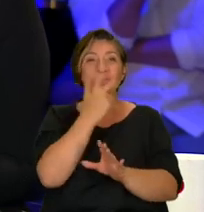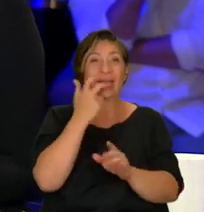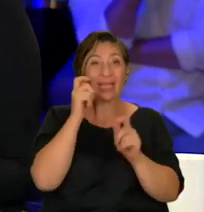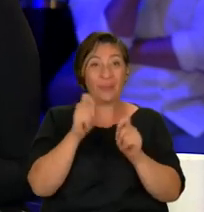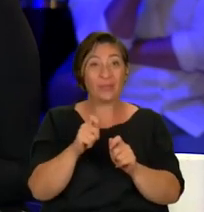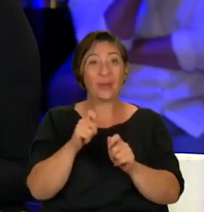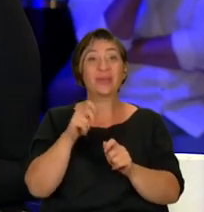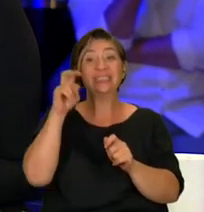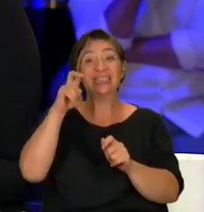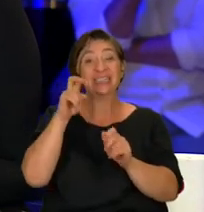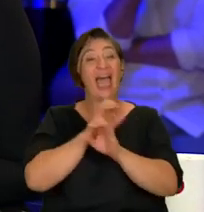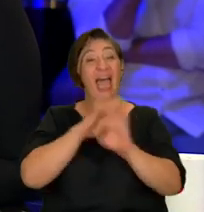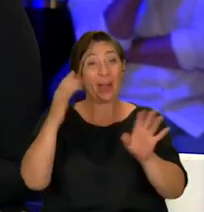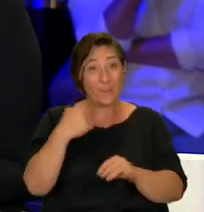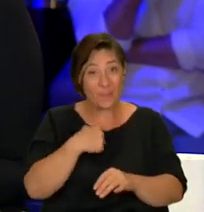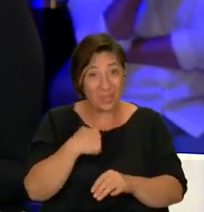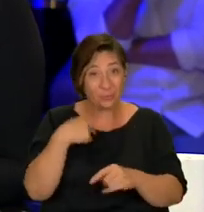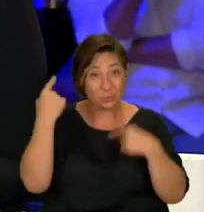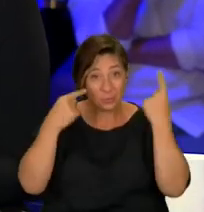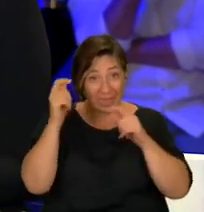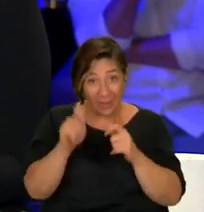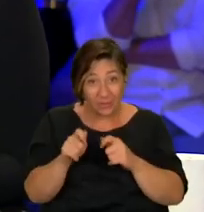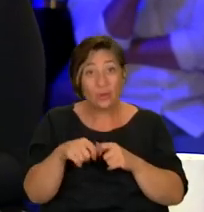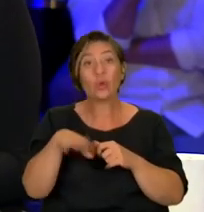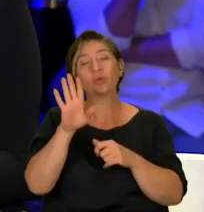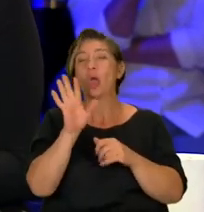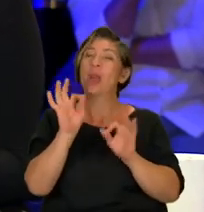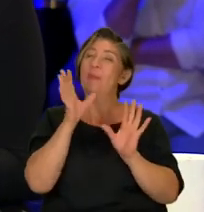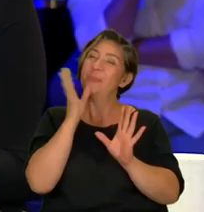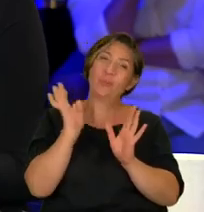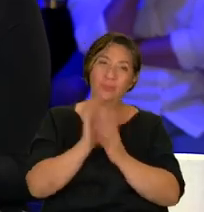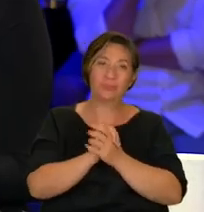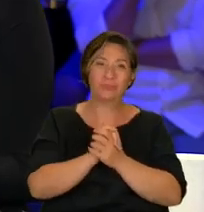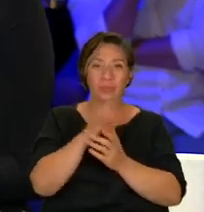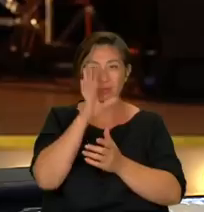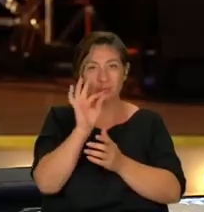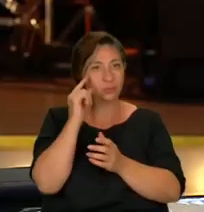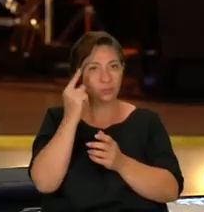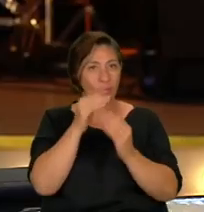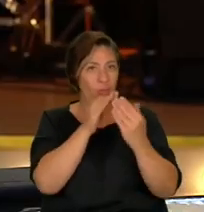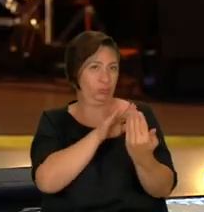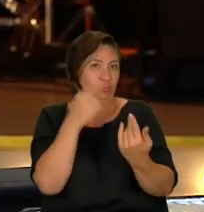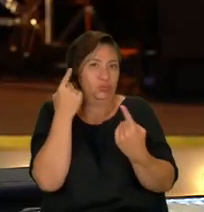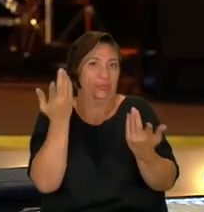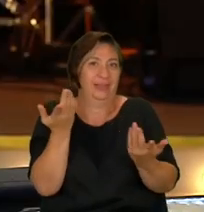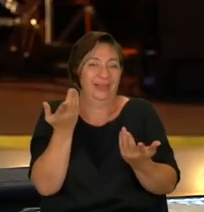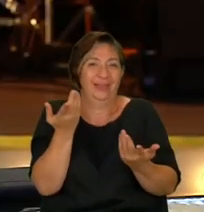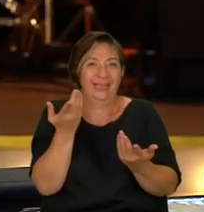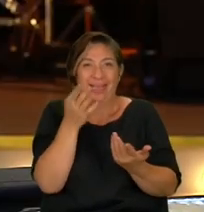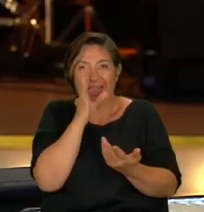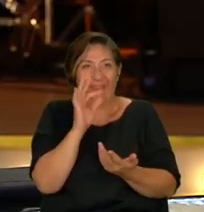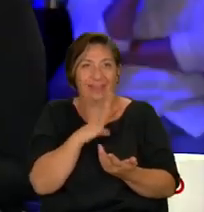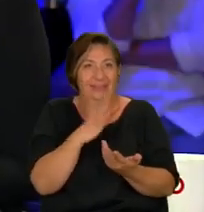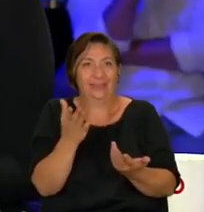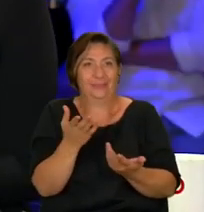yaptı ama 8. harika beni düşünerek mi yaptı yoksa öylese onu bilmiyorum. Kimi düşündü? Komşuyu düşünmedi herhalde. Kim var